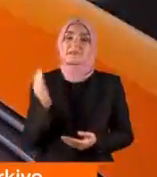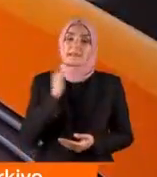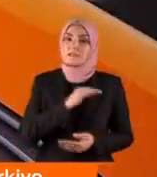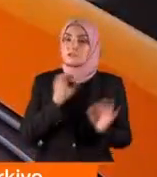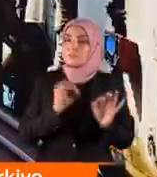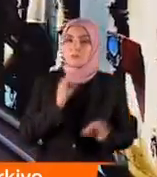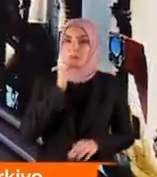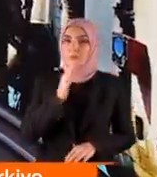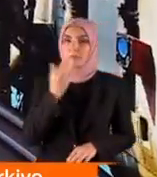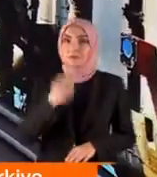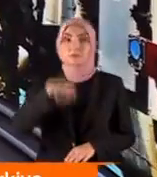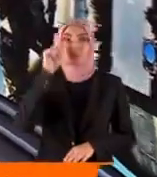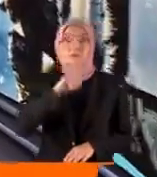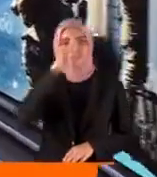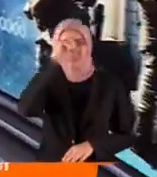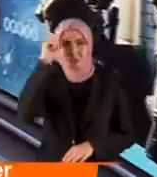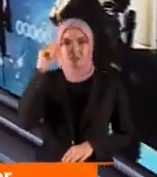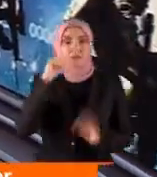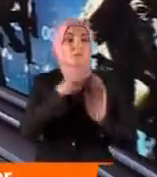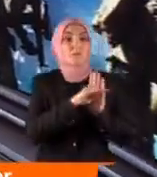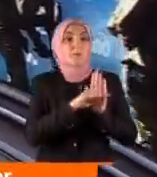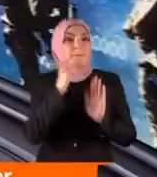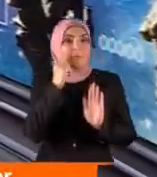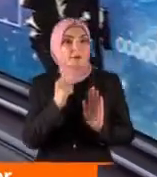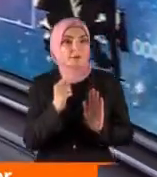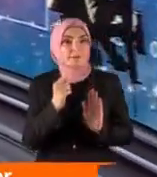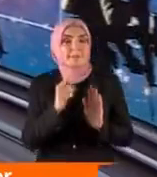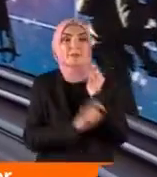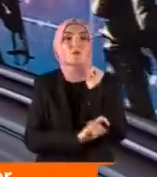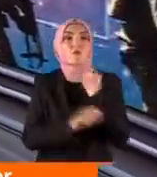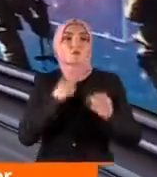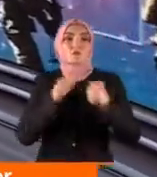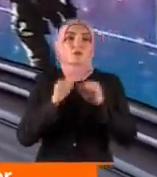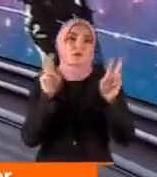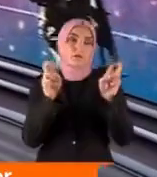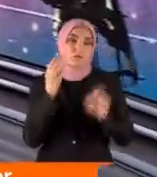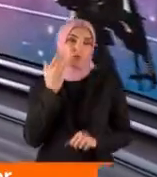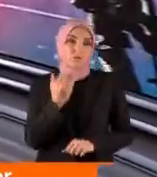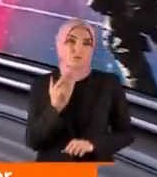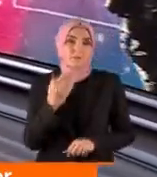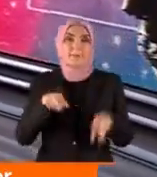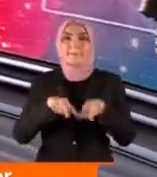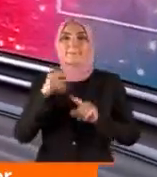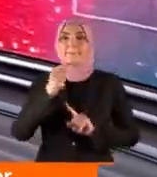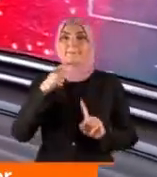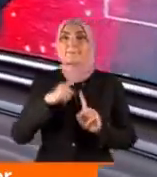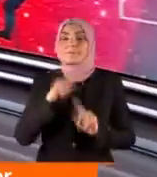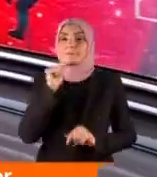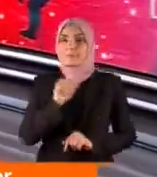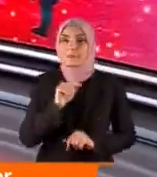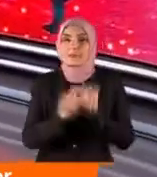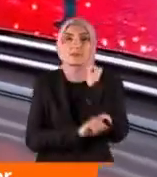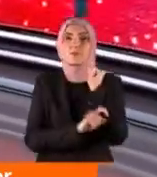bültenimize gündemin en sıcak maddesiyle terörle mücadele konusuyla başlayalım. Milli İstihbarat Teşkilatı terör